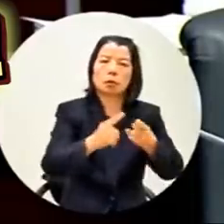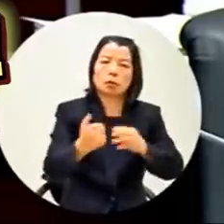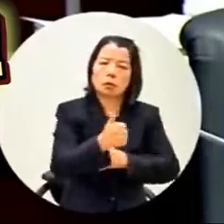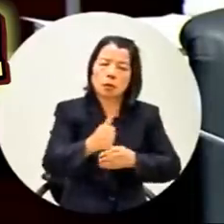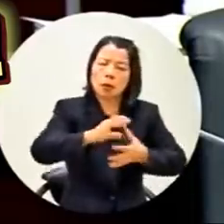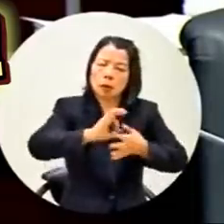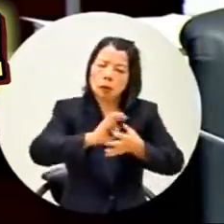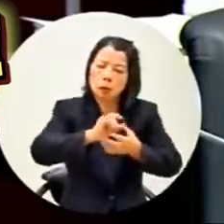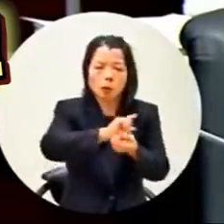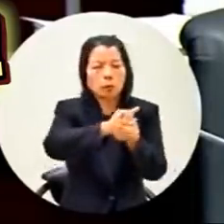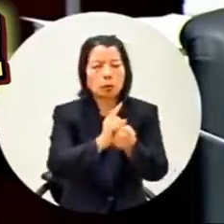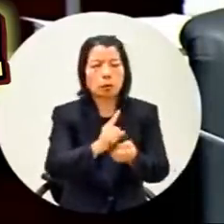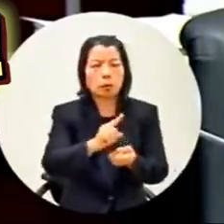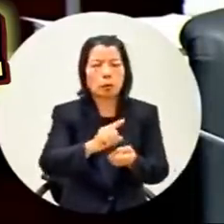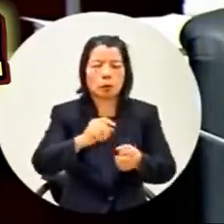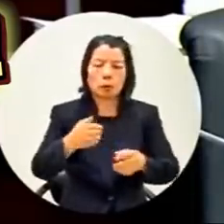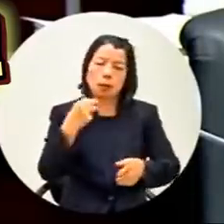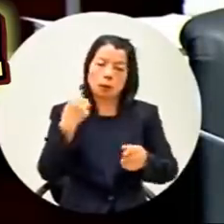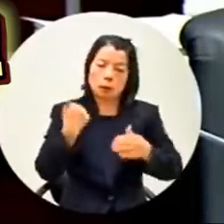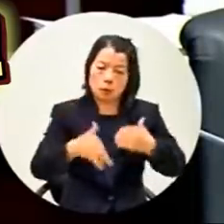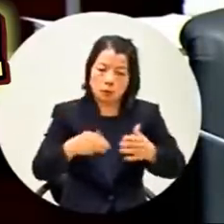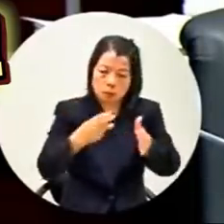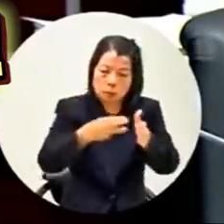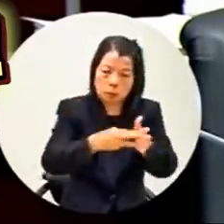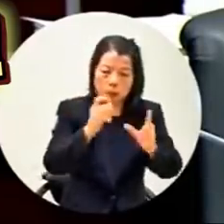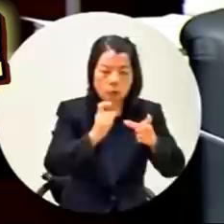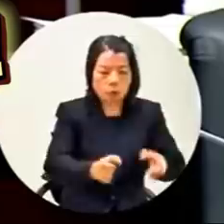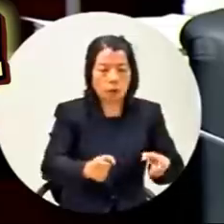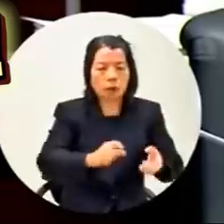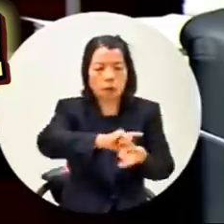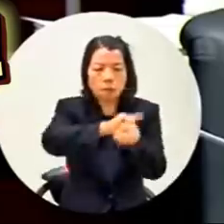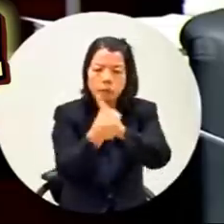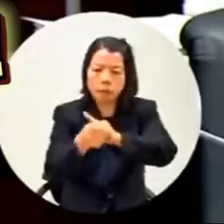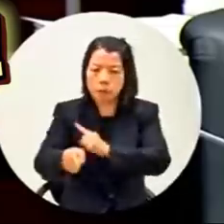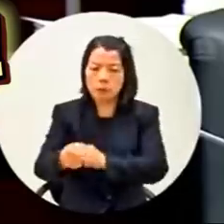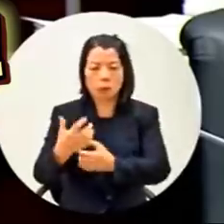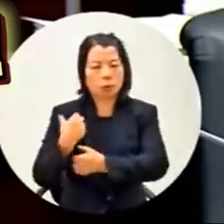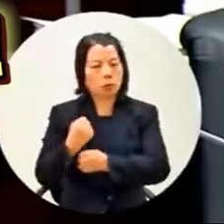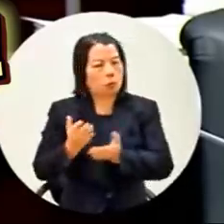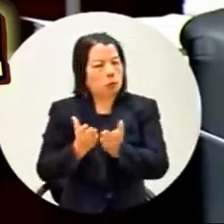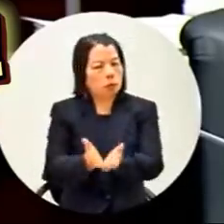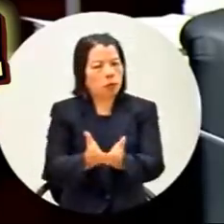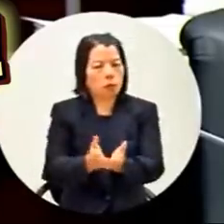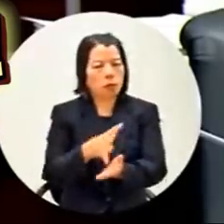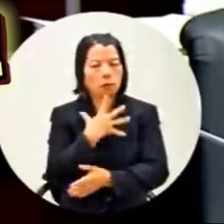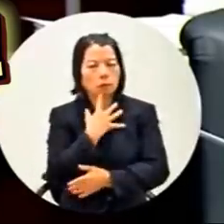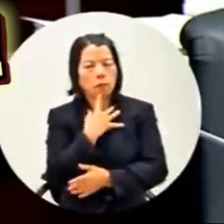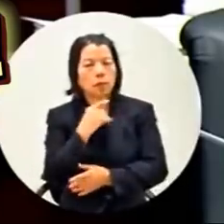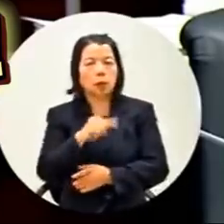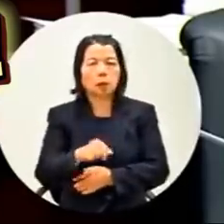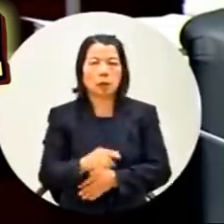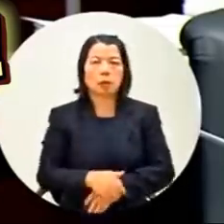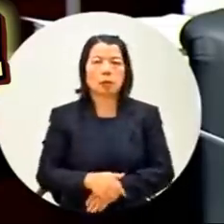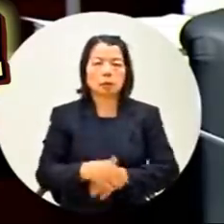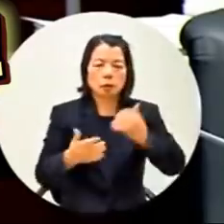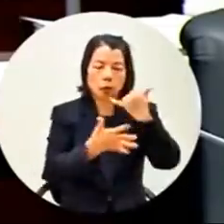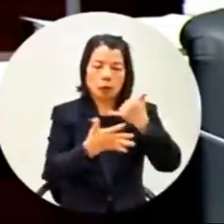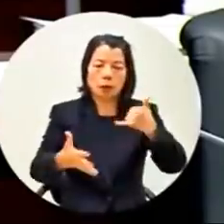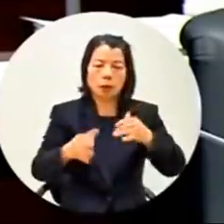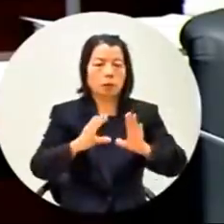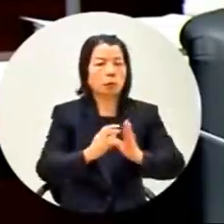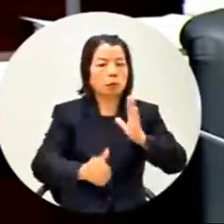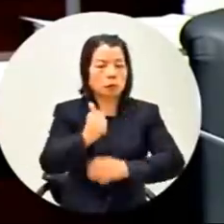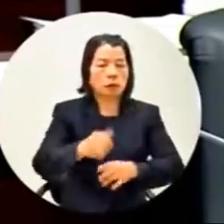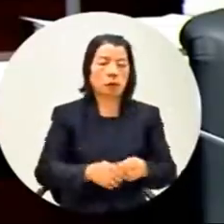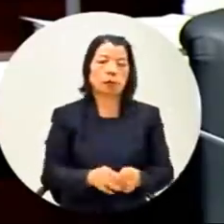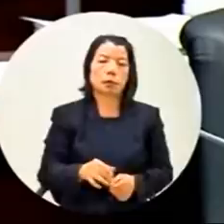一个艇舰的厂区？我这边要先请教我们的海洋局长，合并之后，民国100年合并